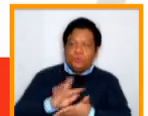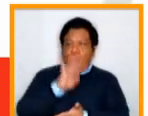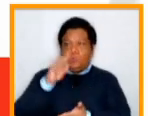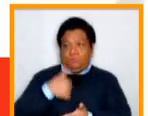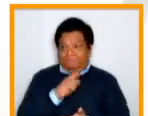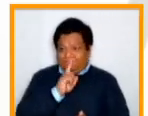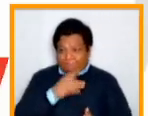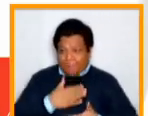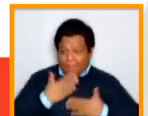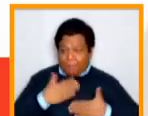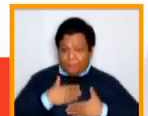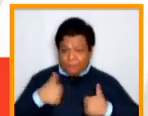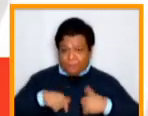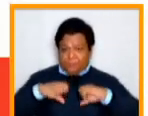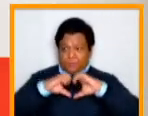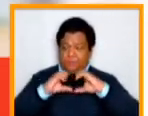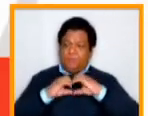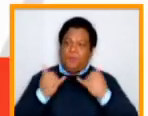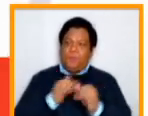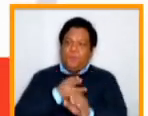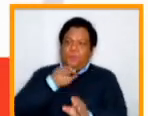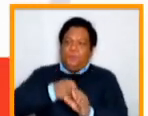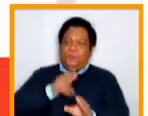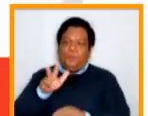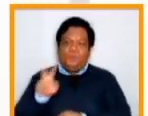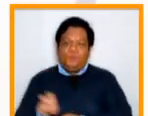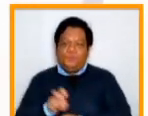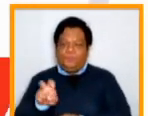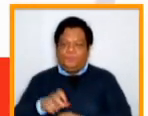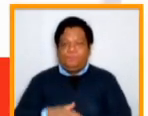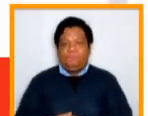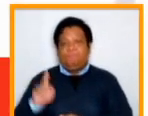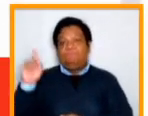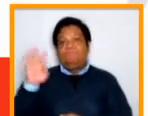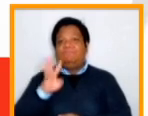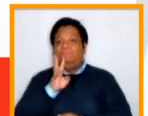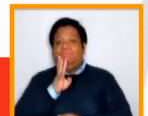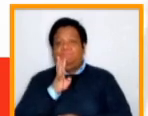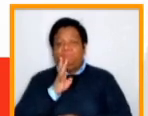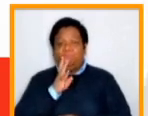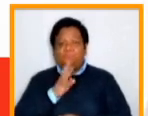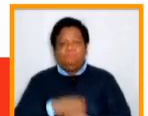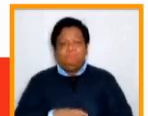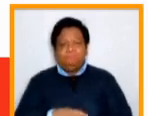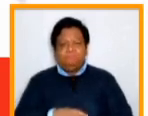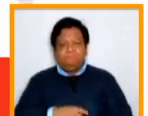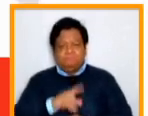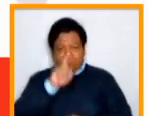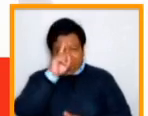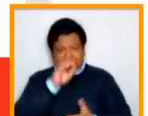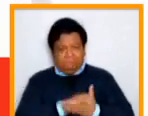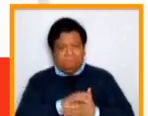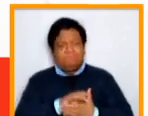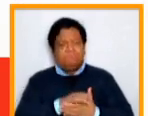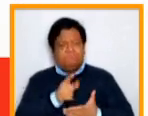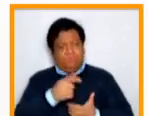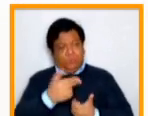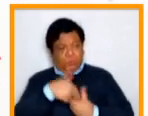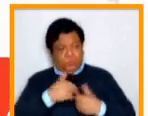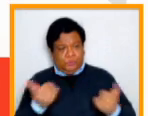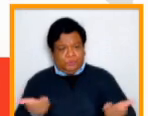will be now part of your journey. Happy that you are beginning a new chapter in your career with us, your